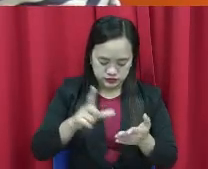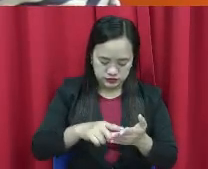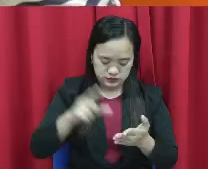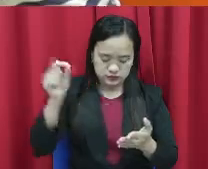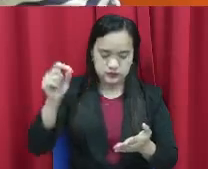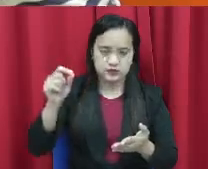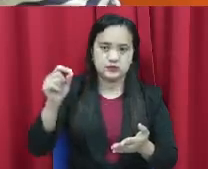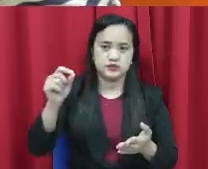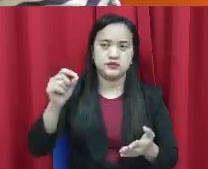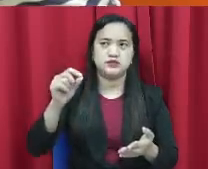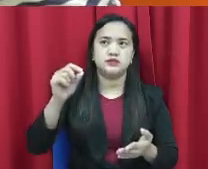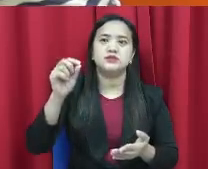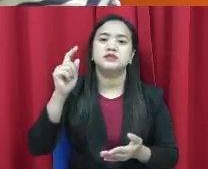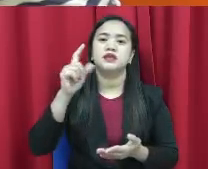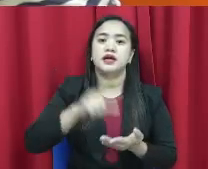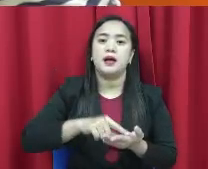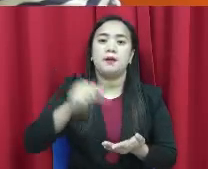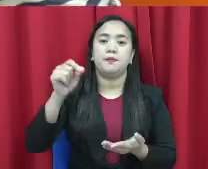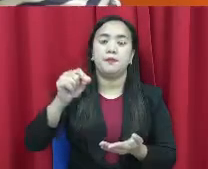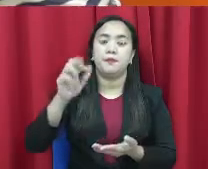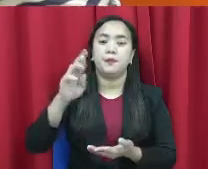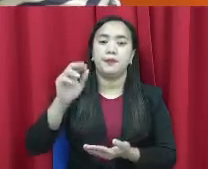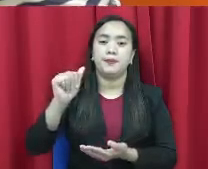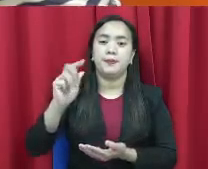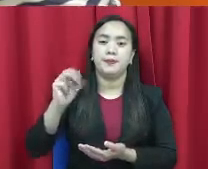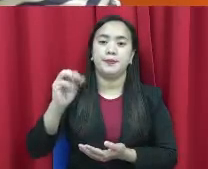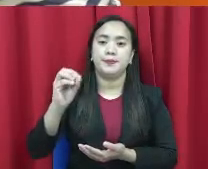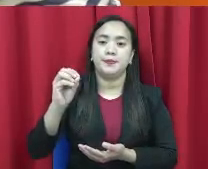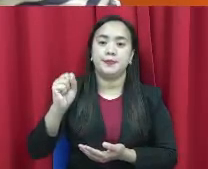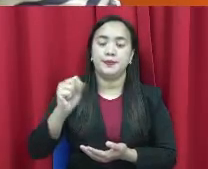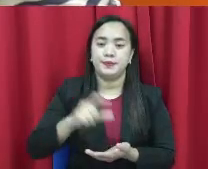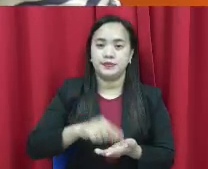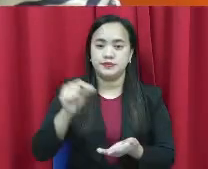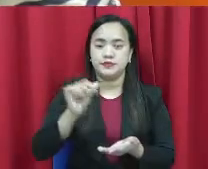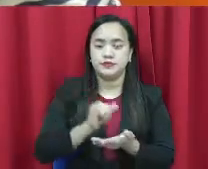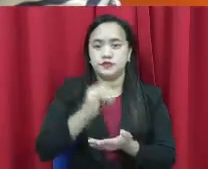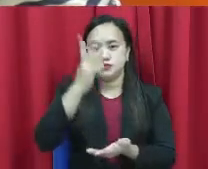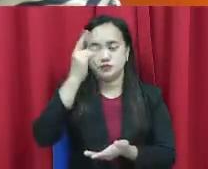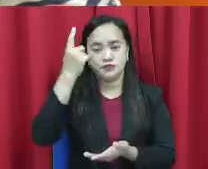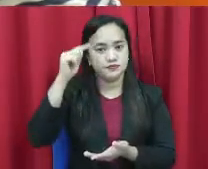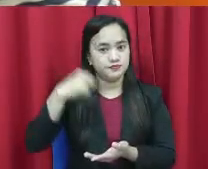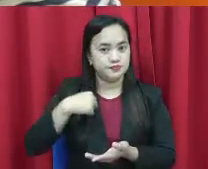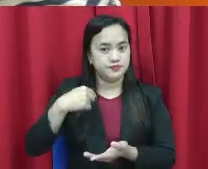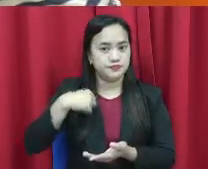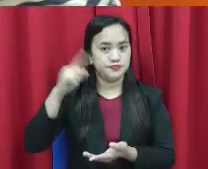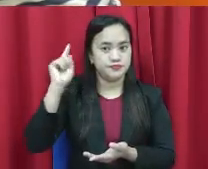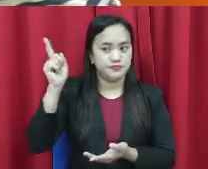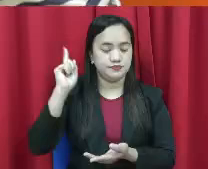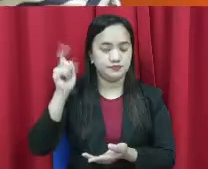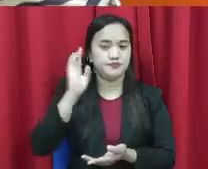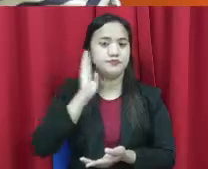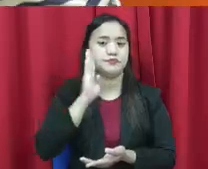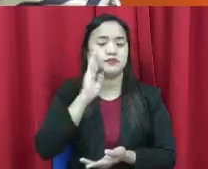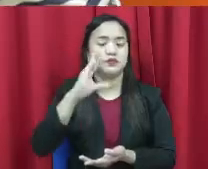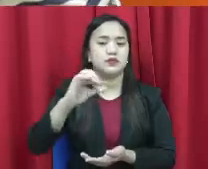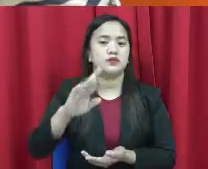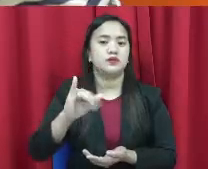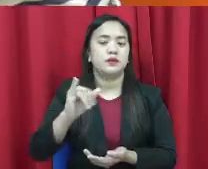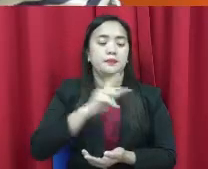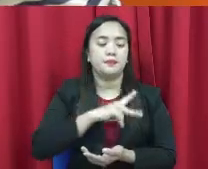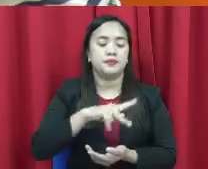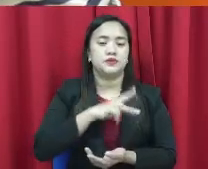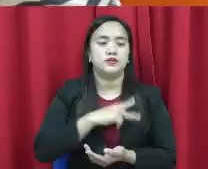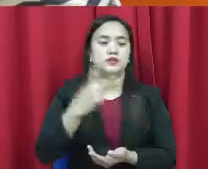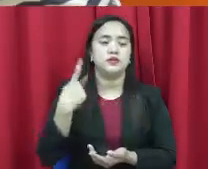doon po sa ating pong father's Retreat kaya talagang ako ma'am sa sa Toto lang talagang personally ay